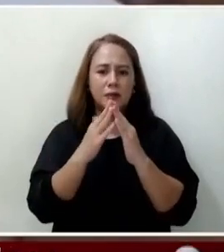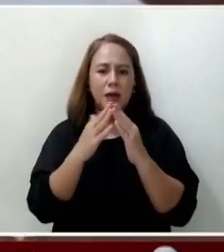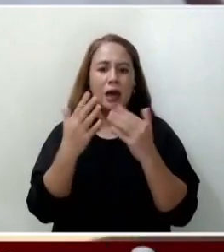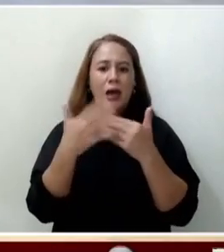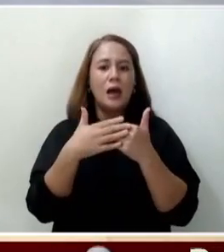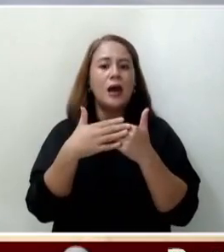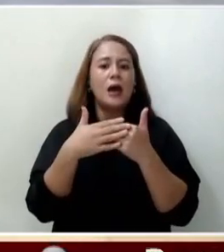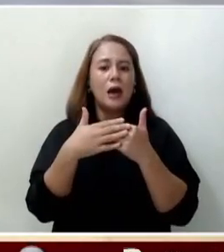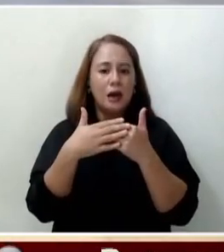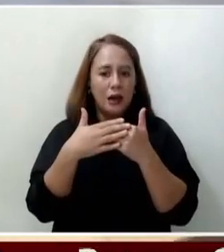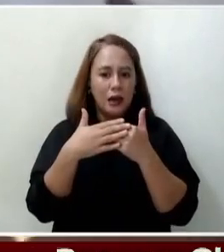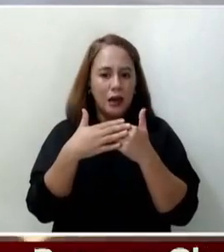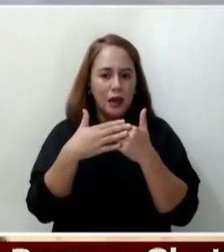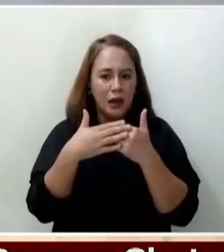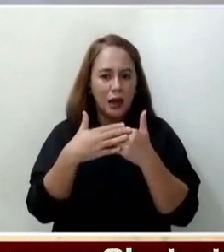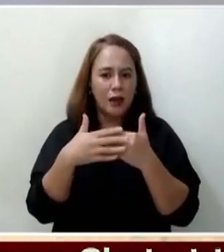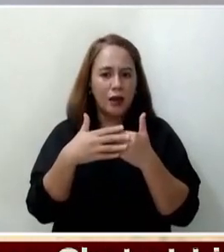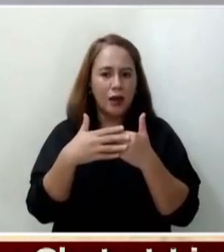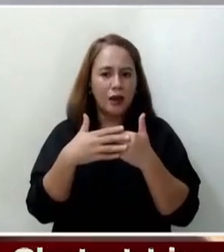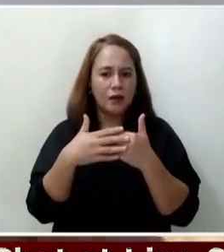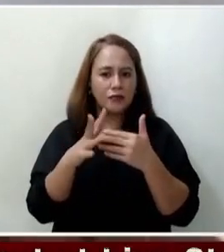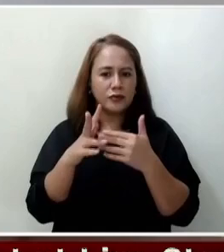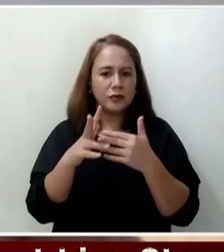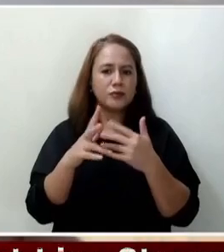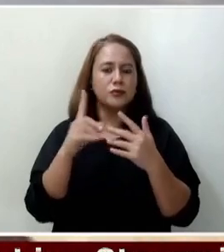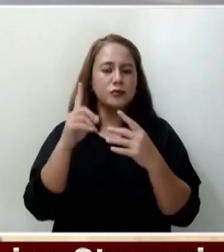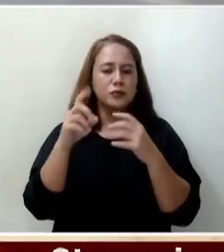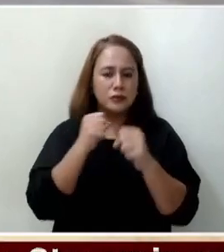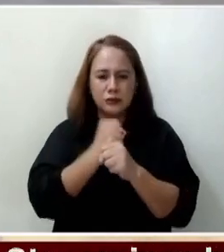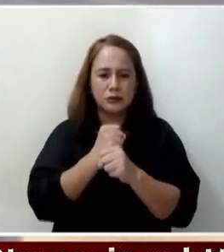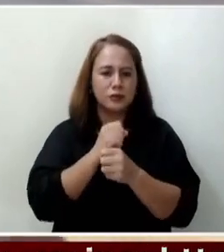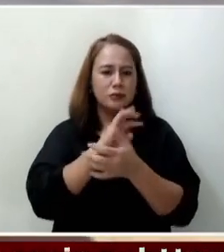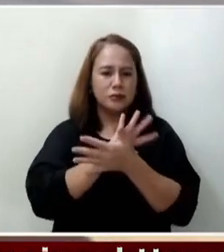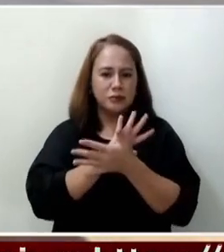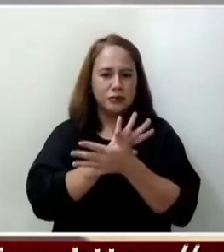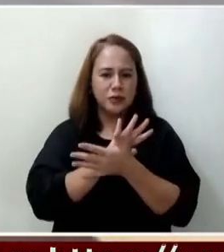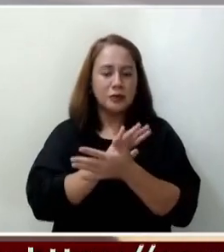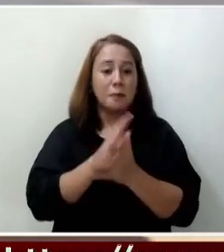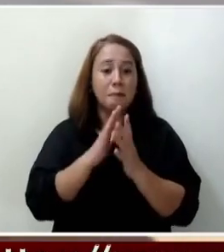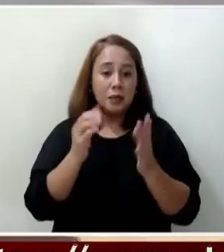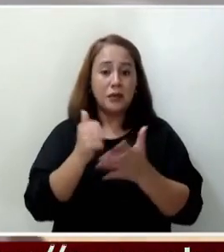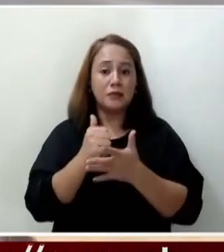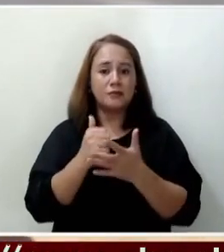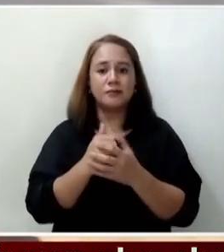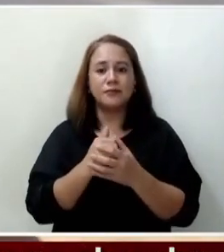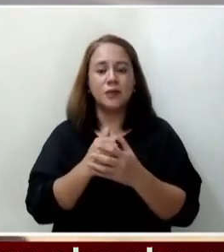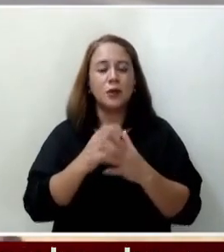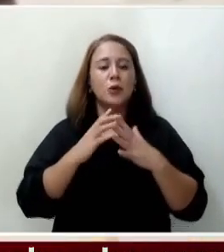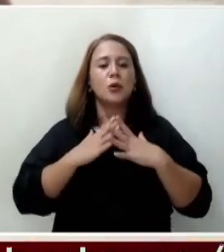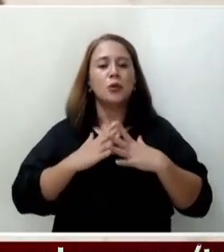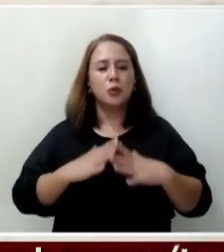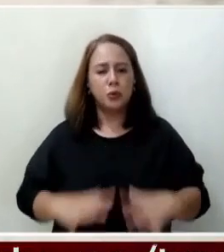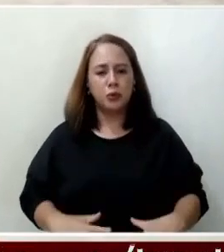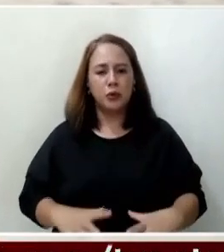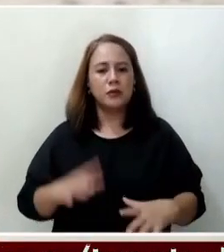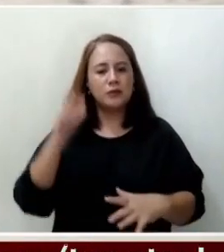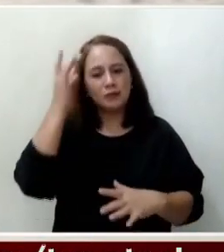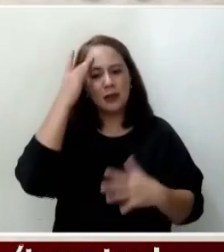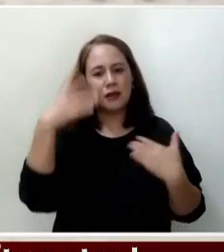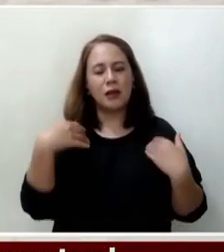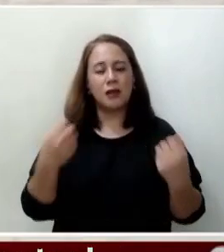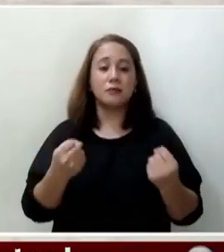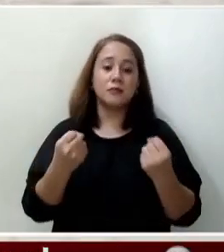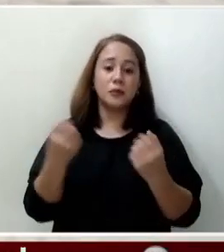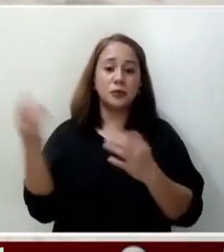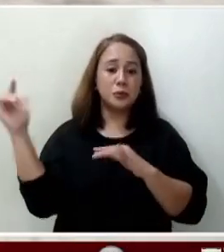after at least 2 years of pandemic. So yun, malaking relief siya sa mental health. Karamihan sa mga